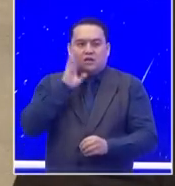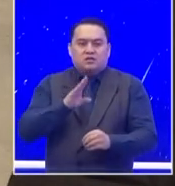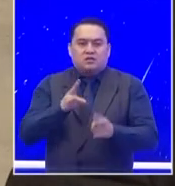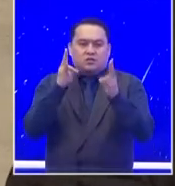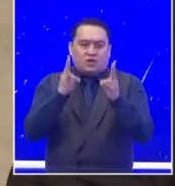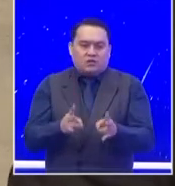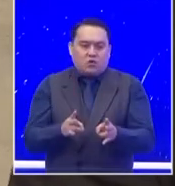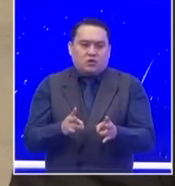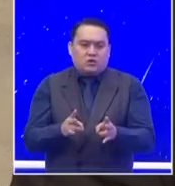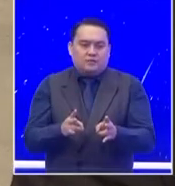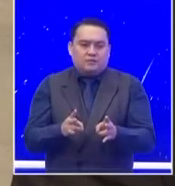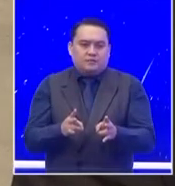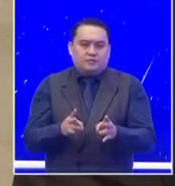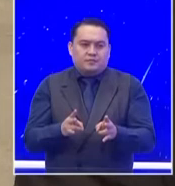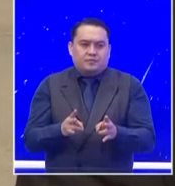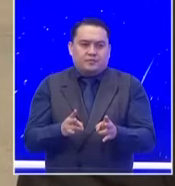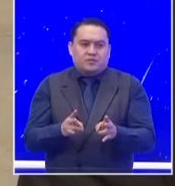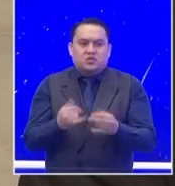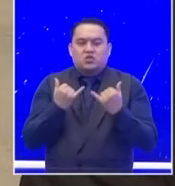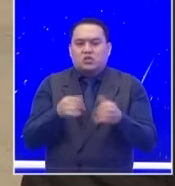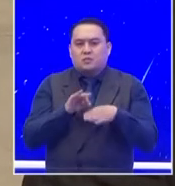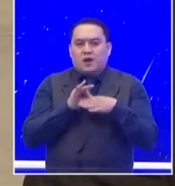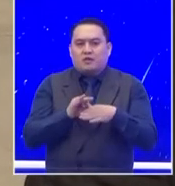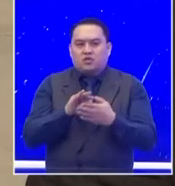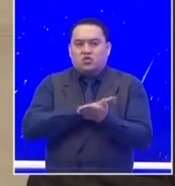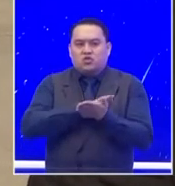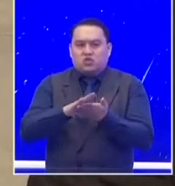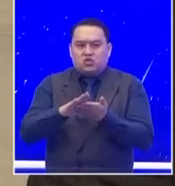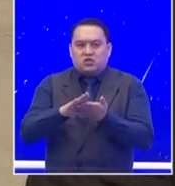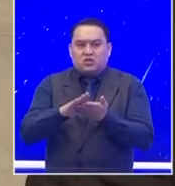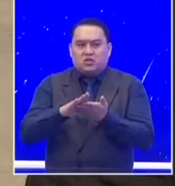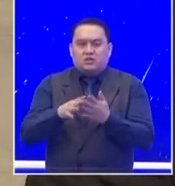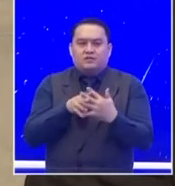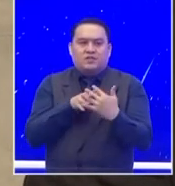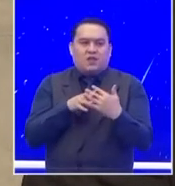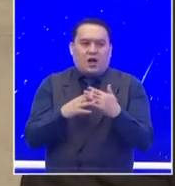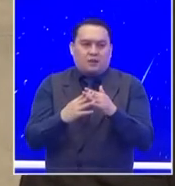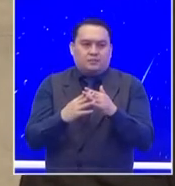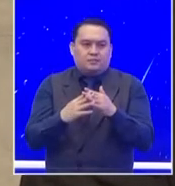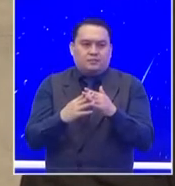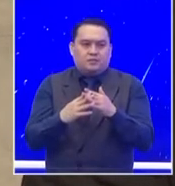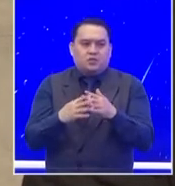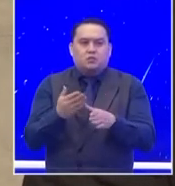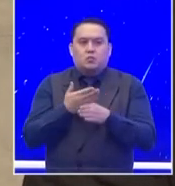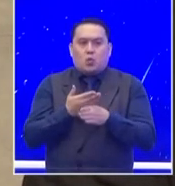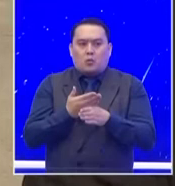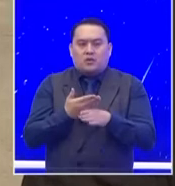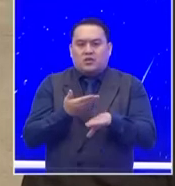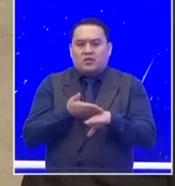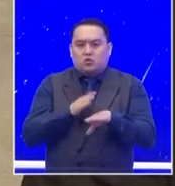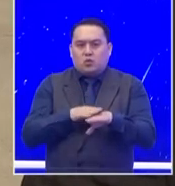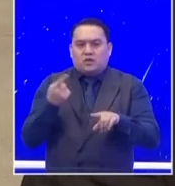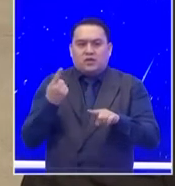Кызылагаш сейчас проводится санитарная чистка села. Благодаря тяжелой